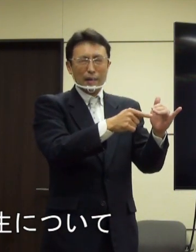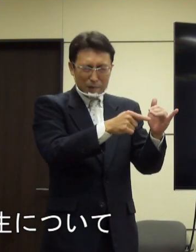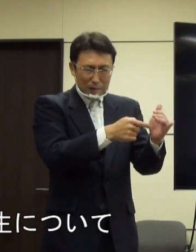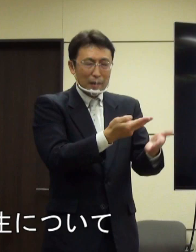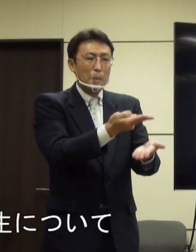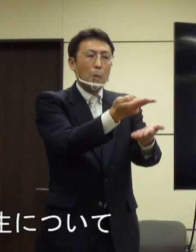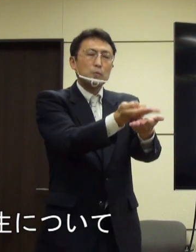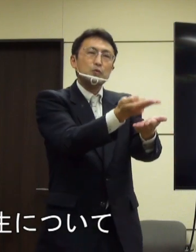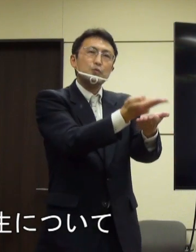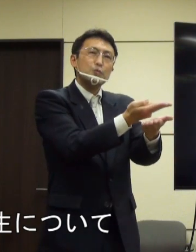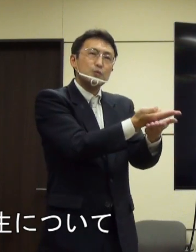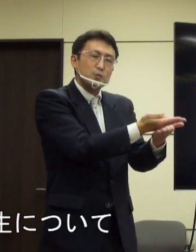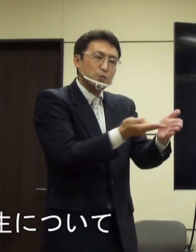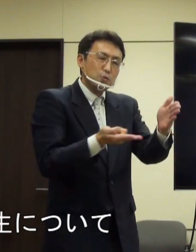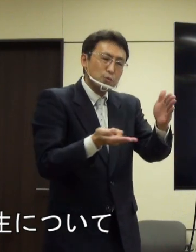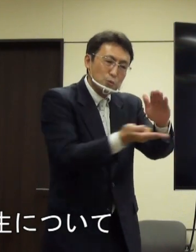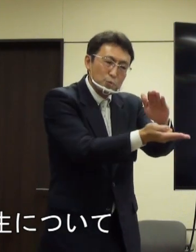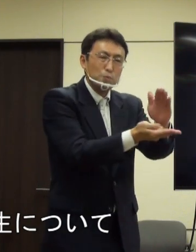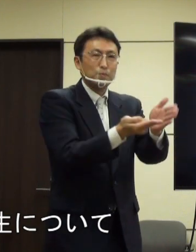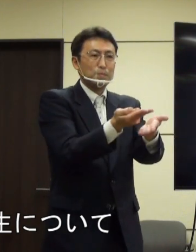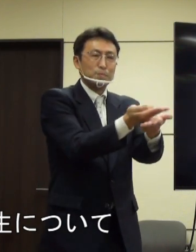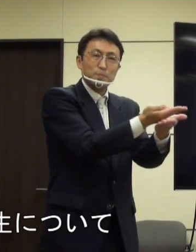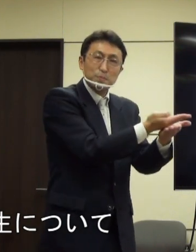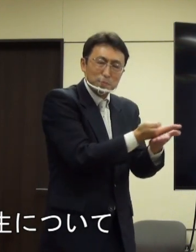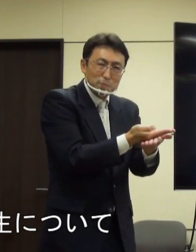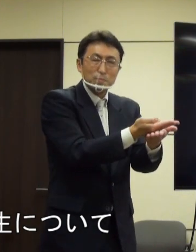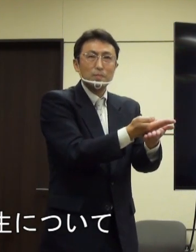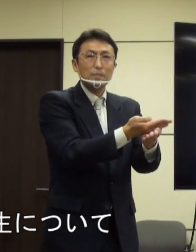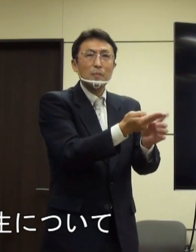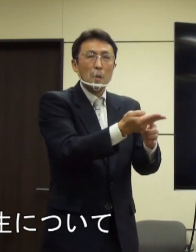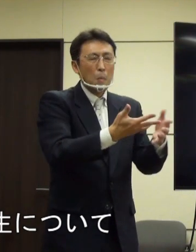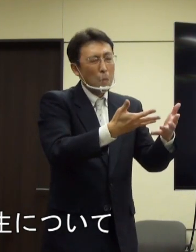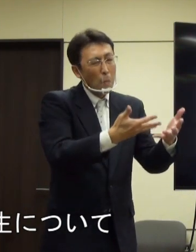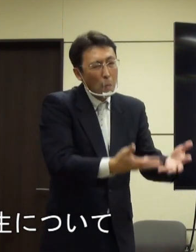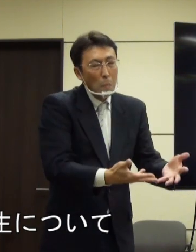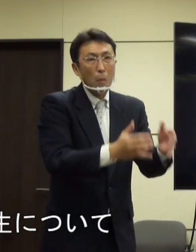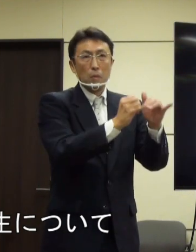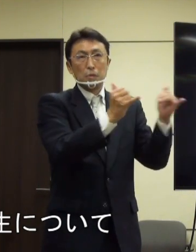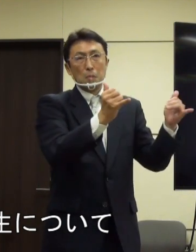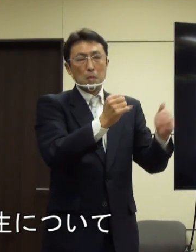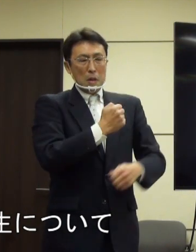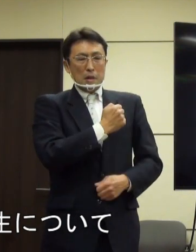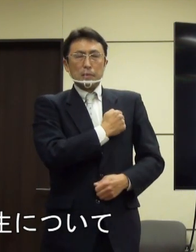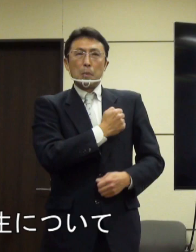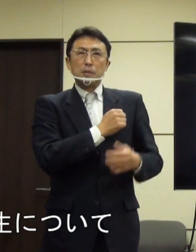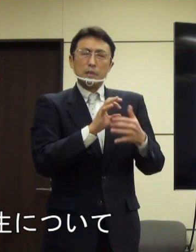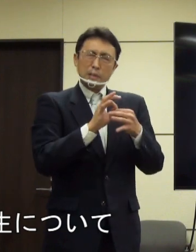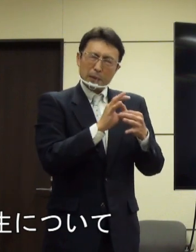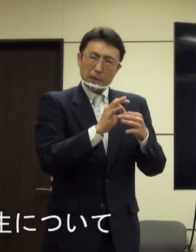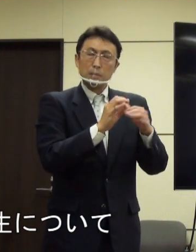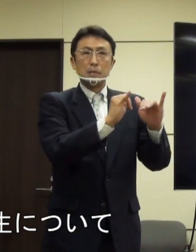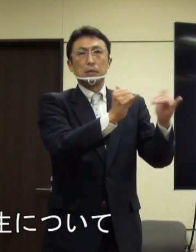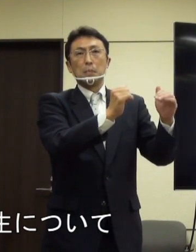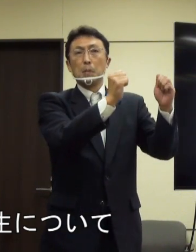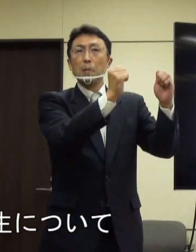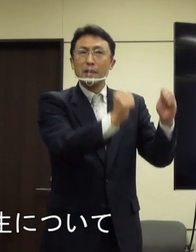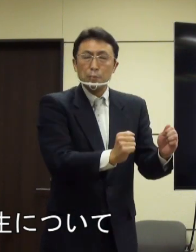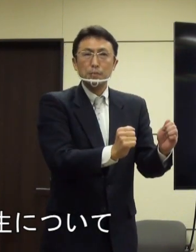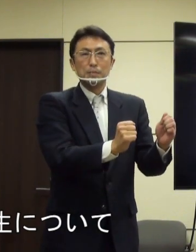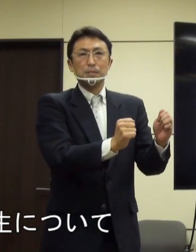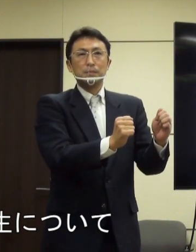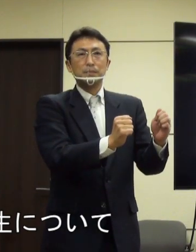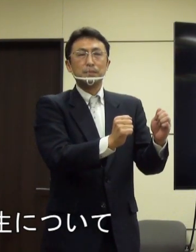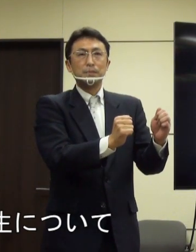かなりへ中得な方というか命にも関わる方々もいらっしゃった手前そちらの方の